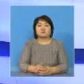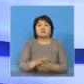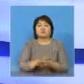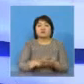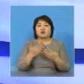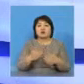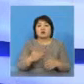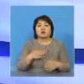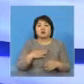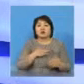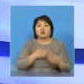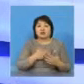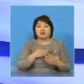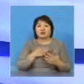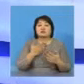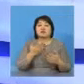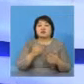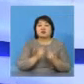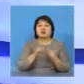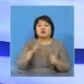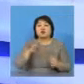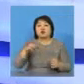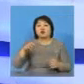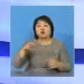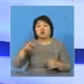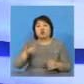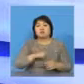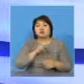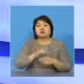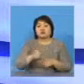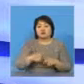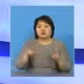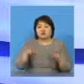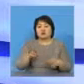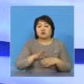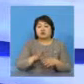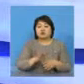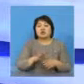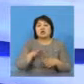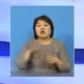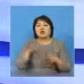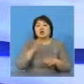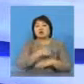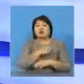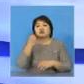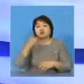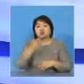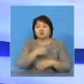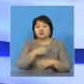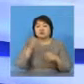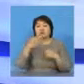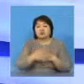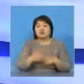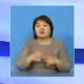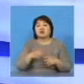Продолжим выпуск. Интенсивная терапия в неонатологии. Мастер-класс на такую тему прошел в детском стационаре Актюбинского медицинского